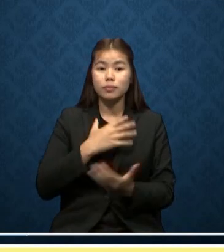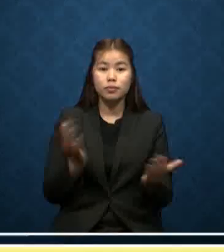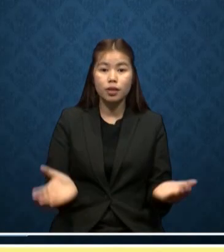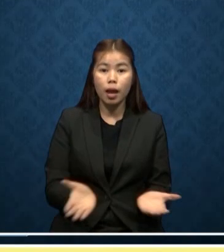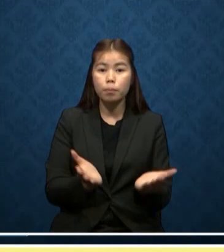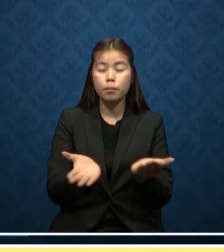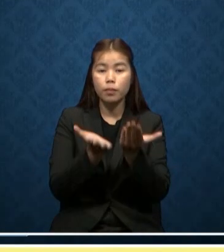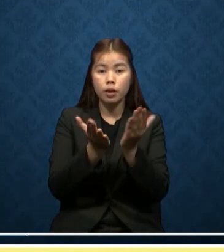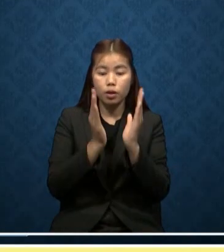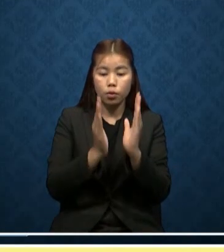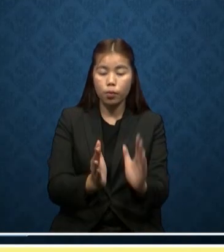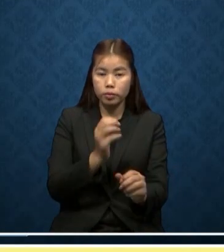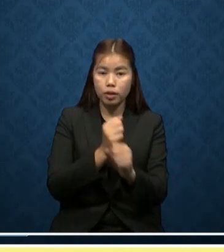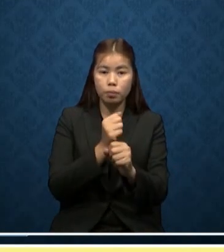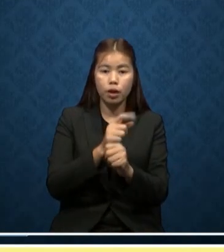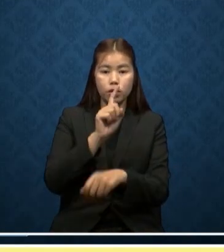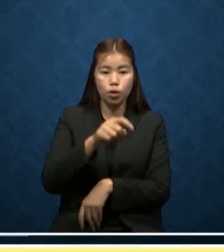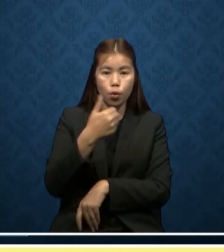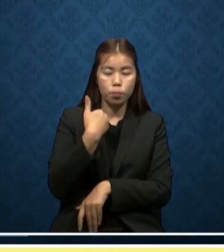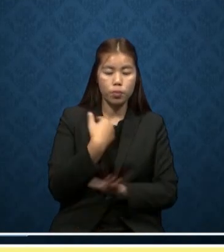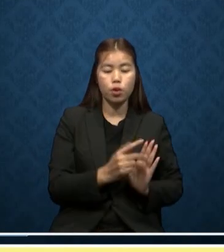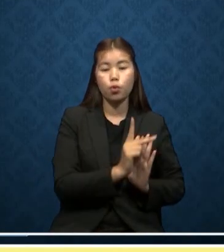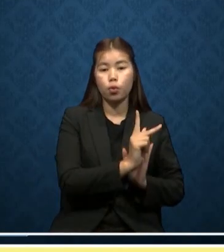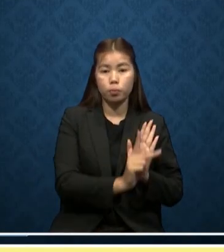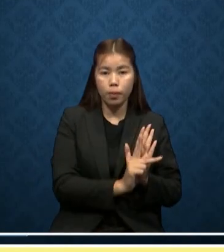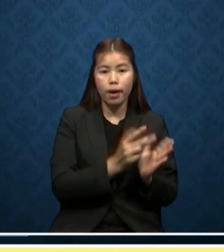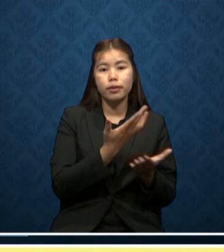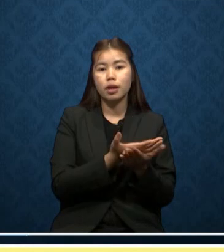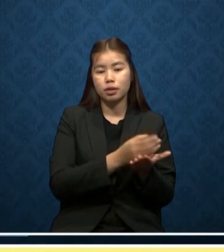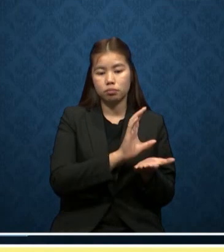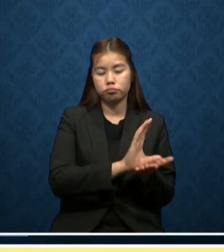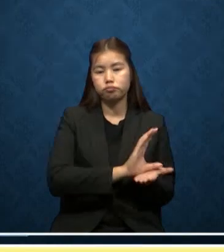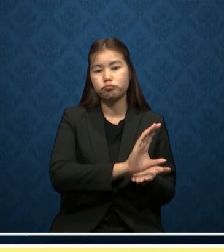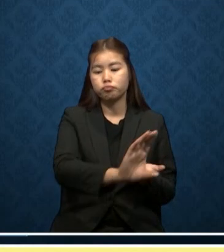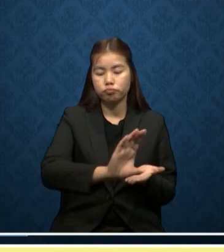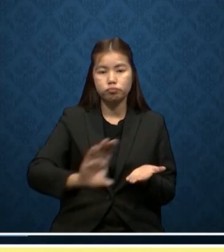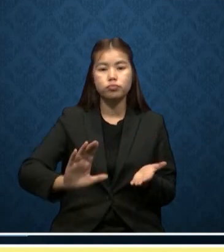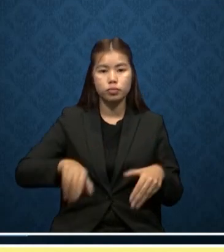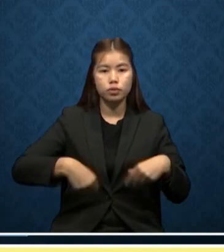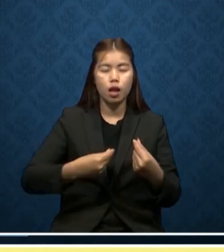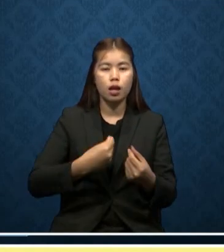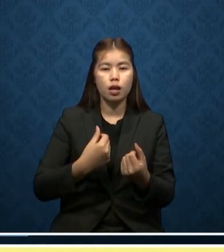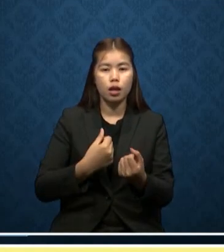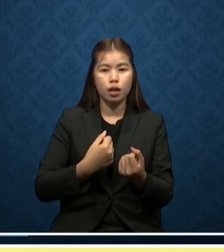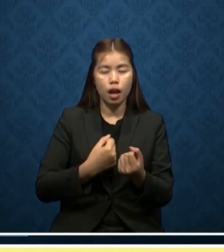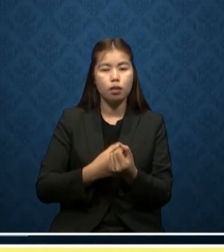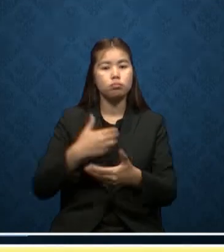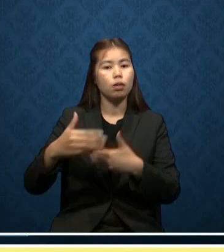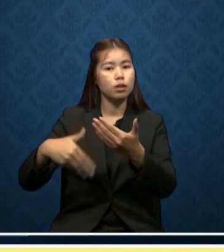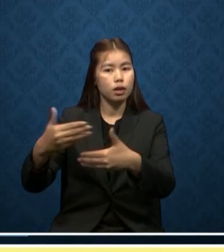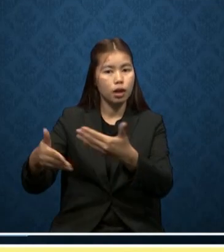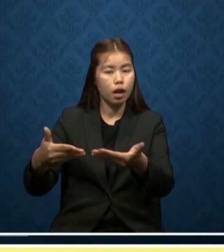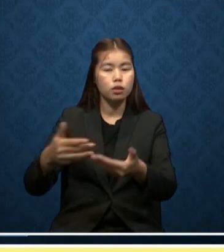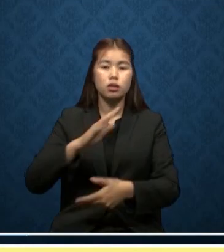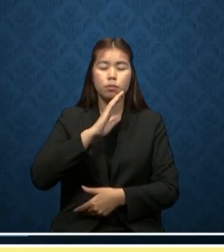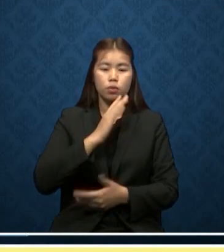ดำเนินงานนั้นมันต้องอาศัยกฎหมายและงบประมาณนะครับนะฮะไม่มีกฎหมายที่จะเอื้อไม่มีงบประมาณที่จะ